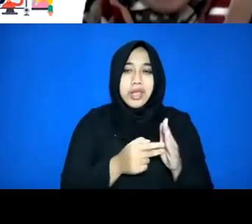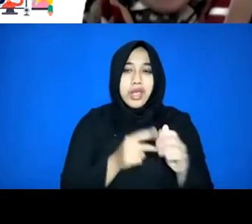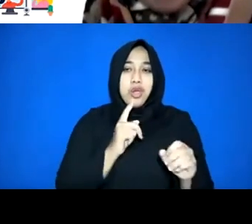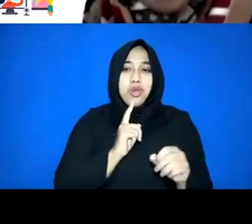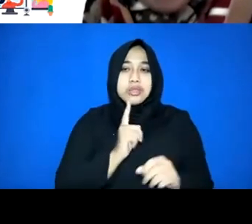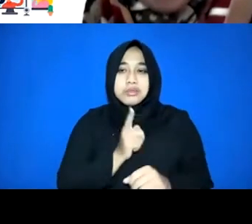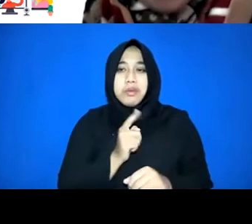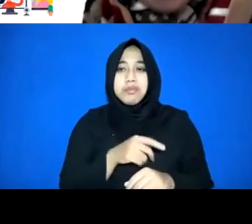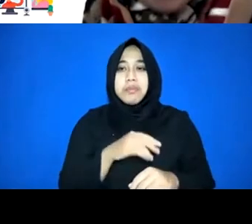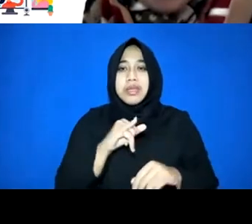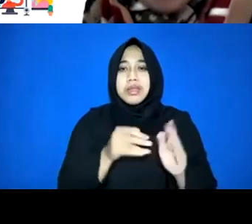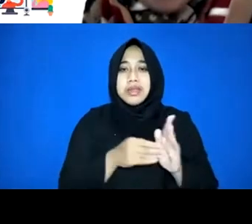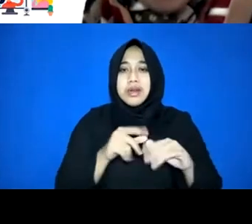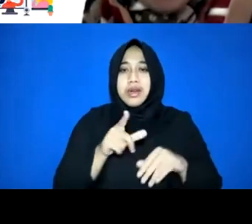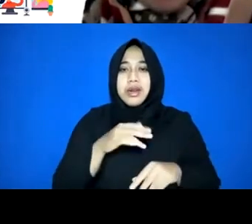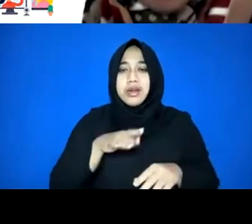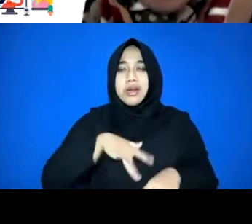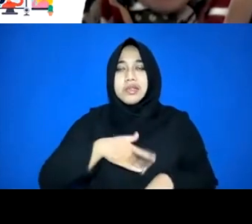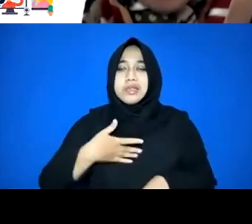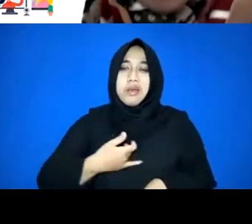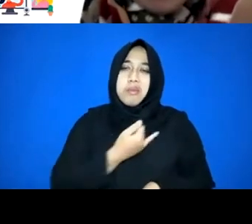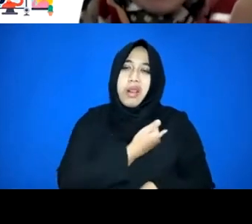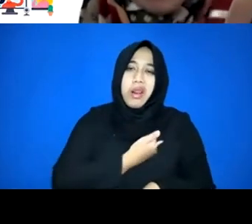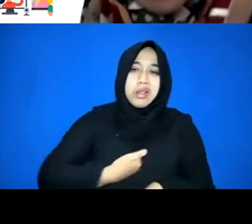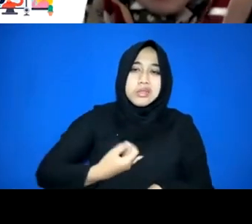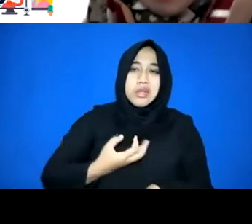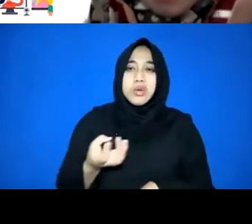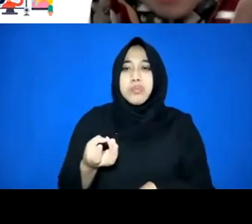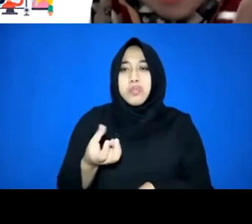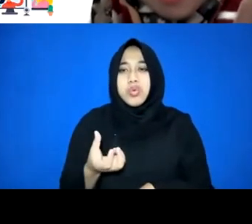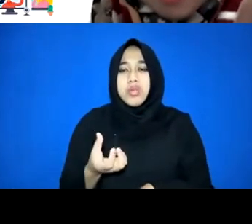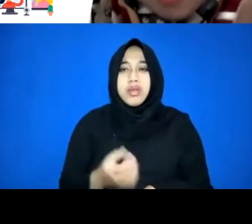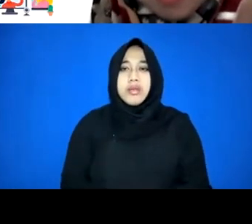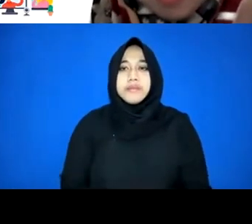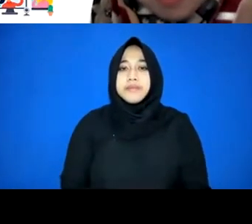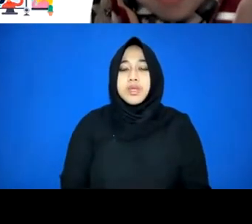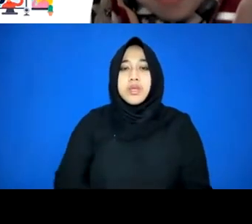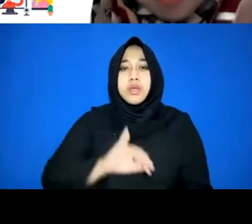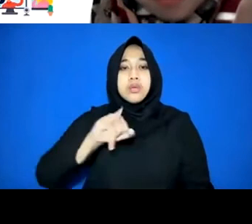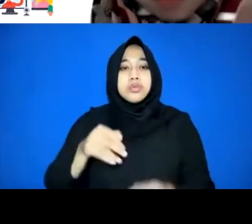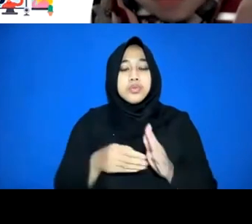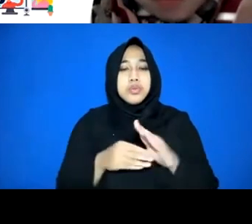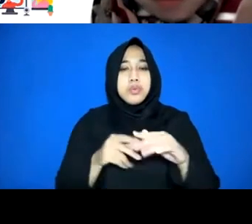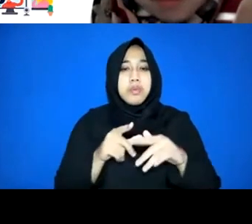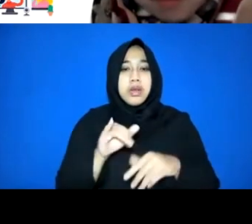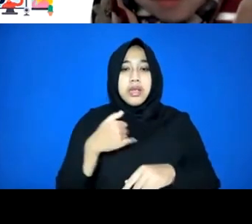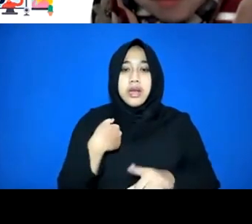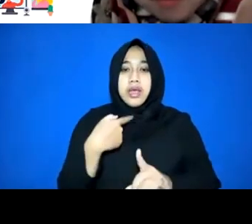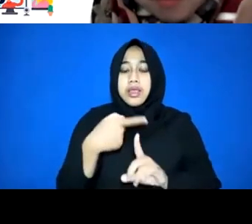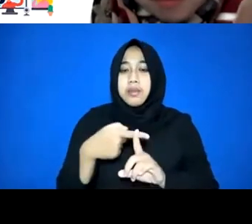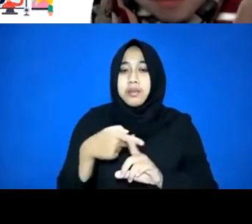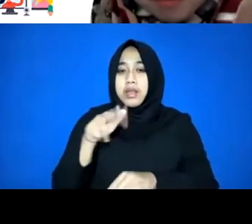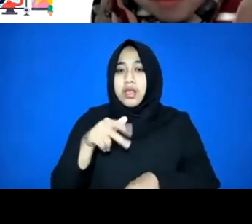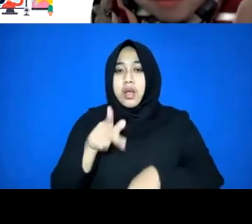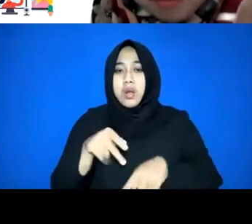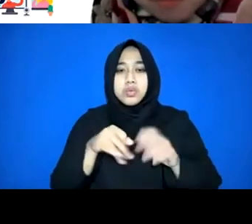seperti internal. Rasa malas dan juga terlalu menggampangkan gitu ya. Ya, Dari Mas Mbak. Jumali ada tambahan? Kira-kira apa sih kalau Mas Jumali